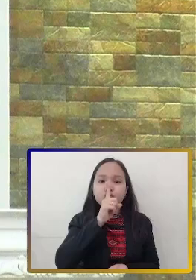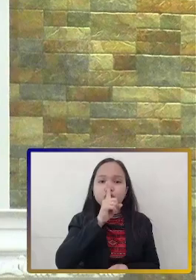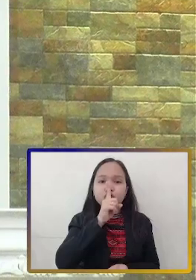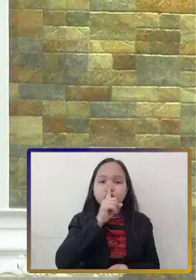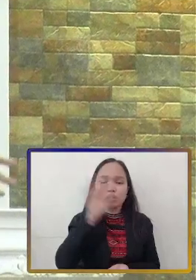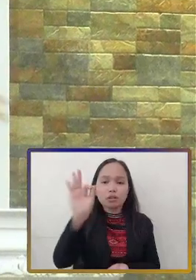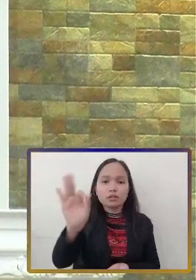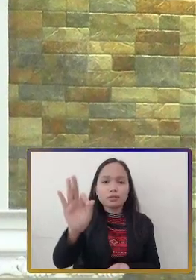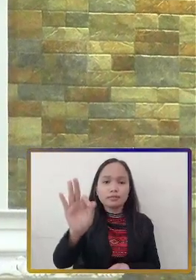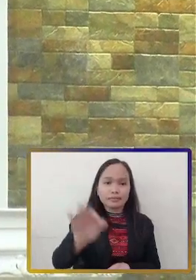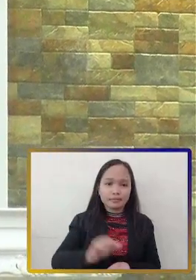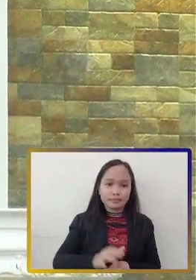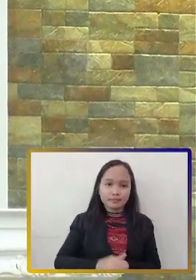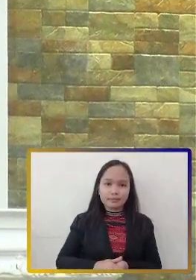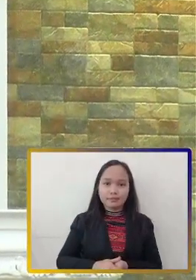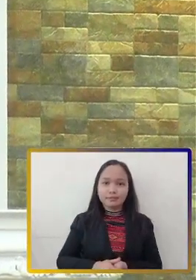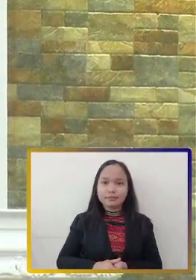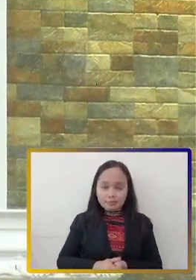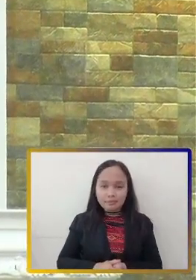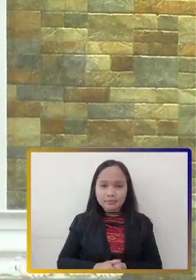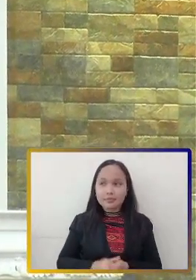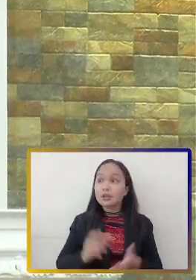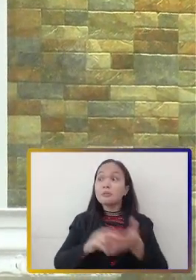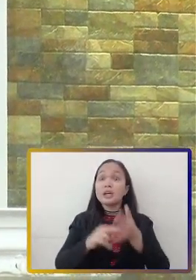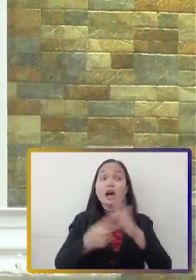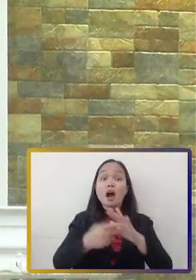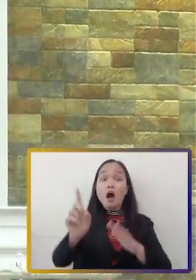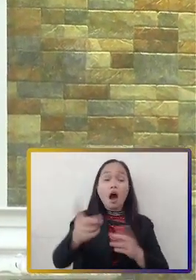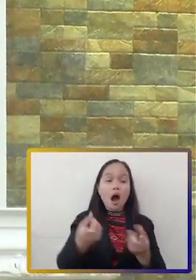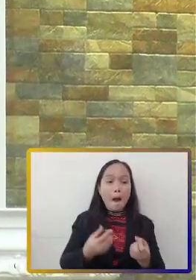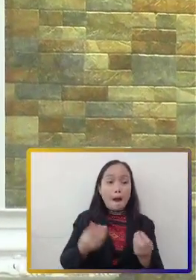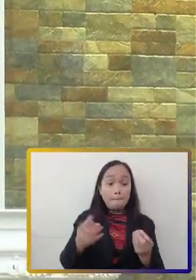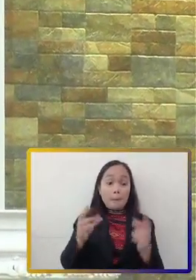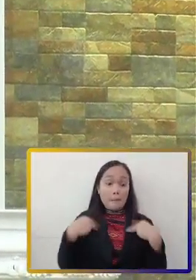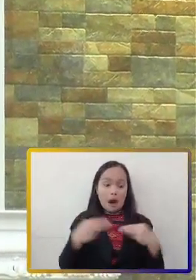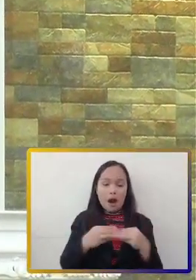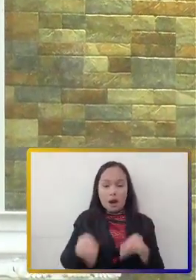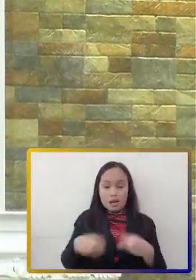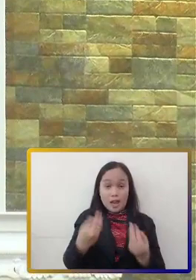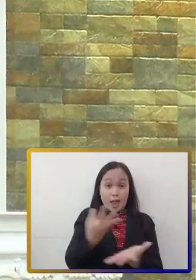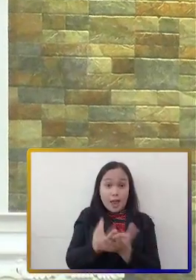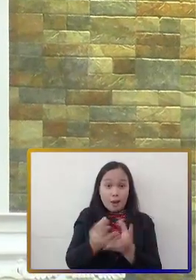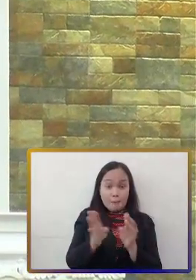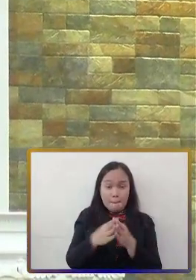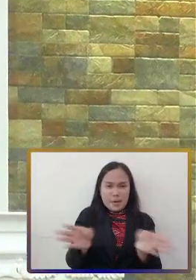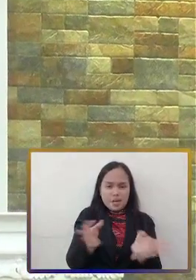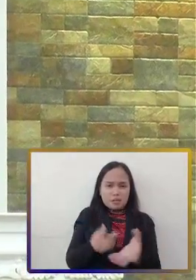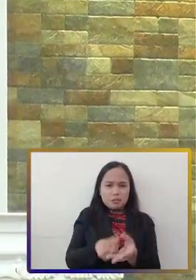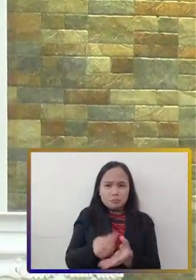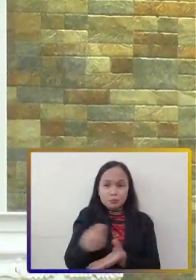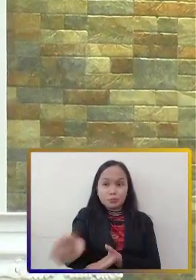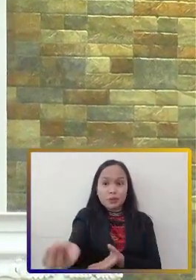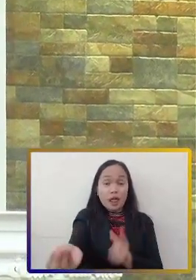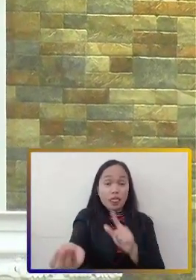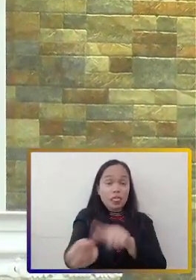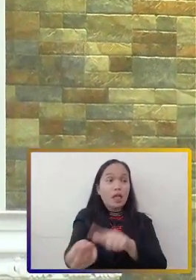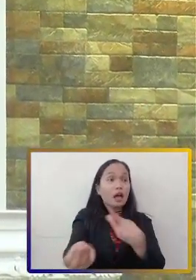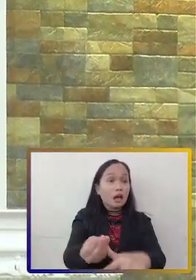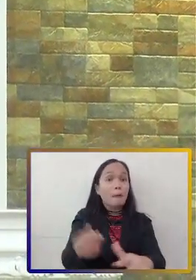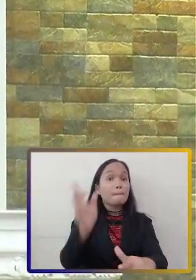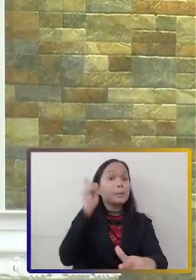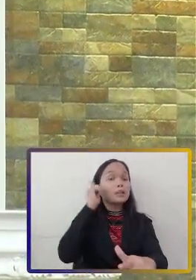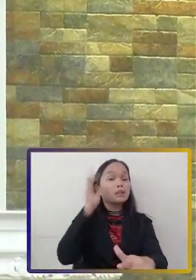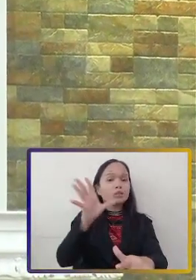Nagbibigay ng malaking pera sa simbahan para hindi atakihin yung kanyang kasalanan. Kapatid, kapag ka ang pastor nakinig